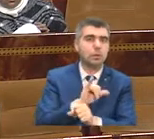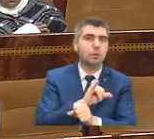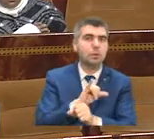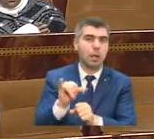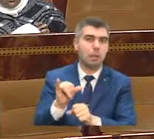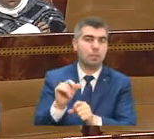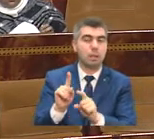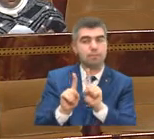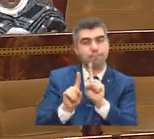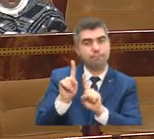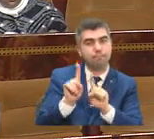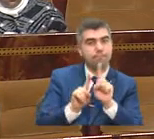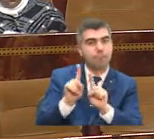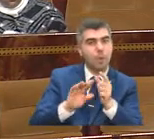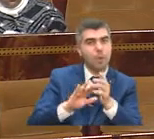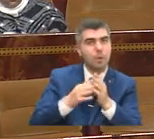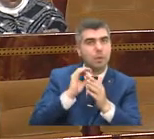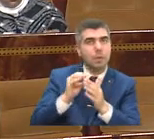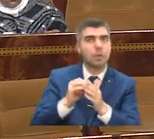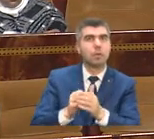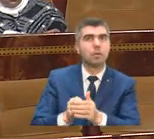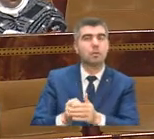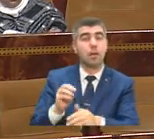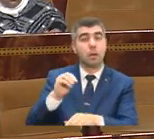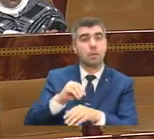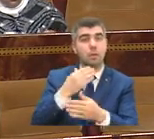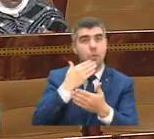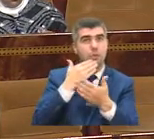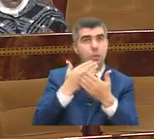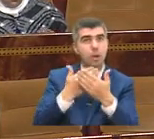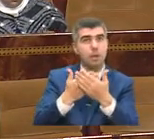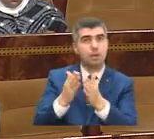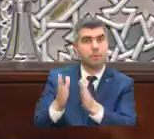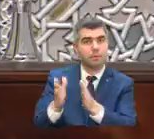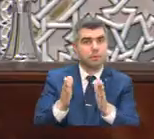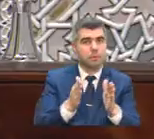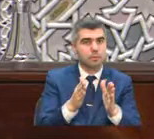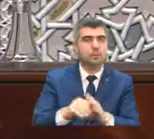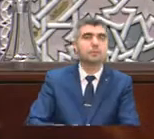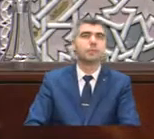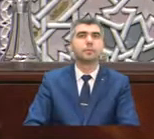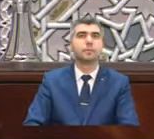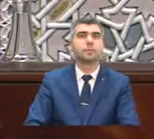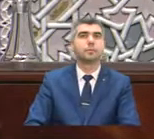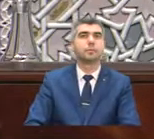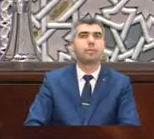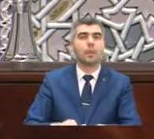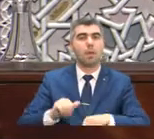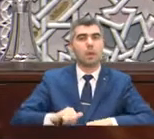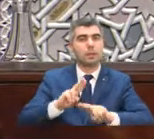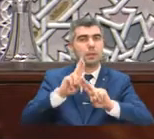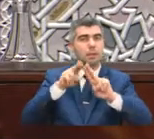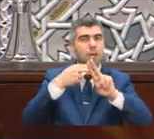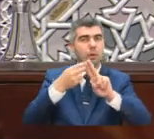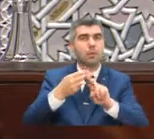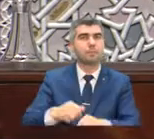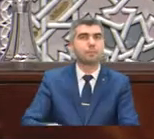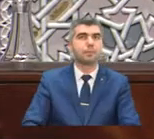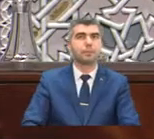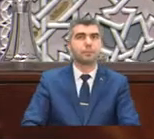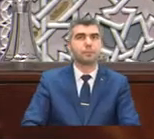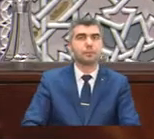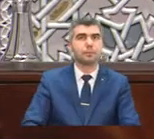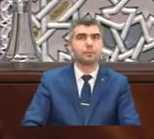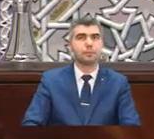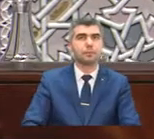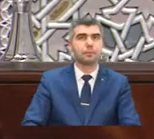في التمييز بين الفئات. شكرا السيدة النائبة. كلمة للسيد الوزير للرد إن لم يكن هناك تعقيب